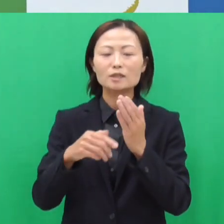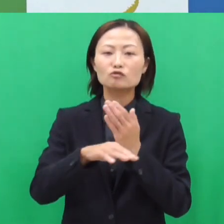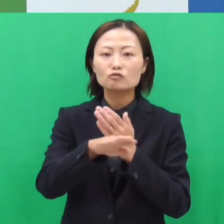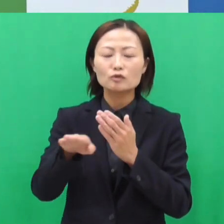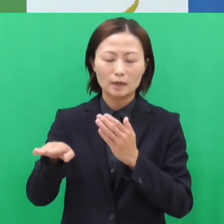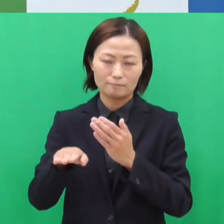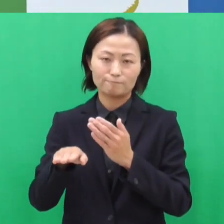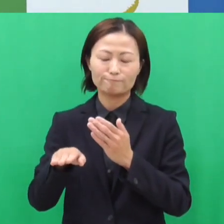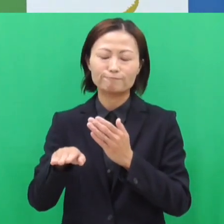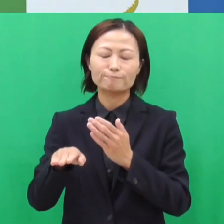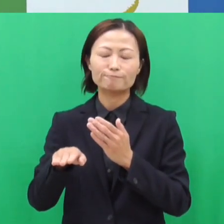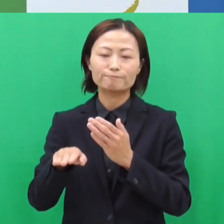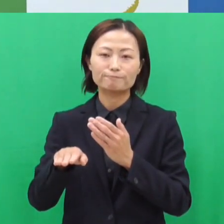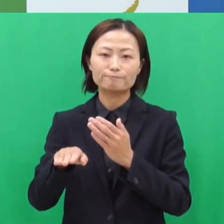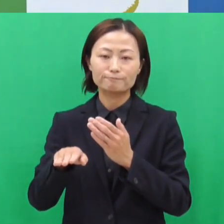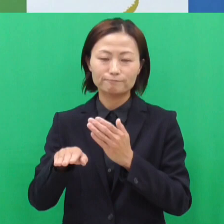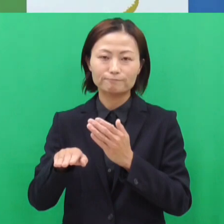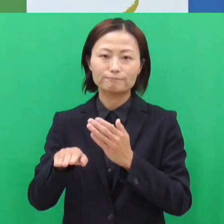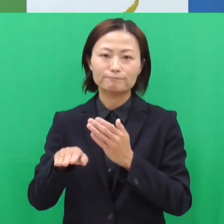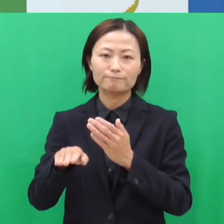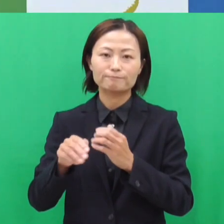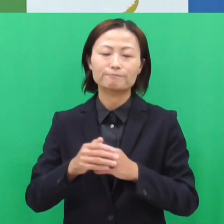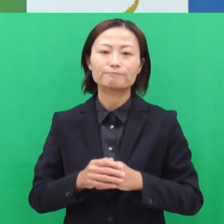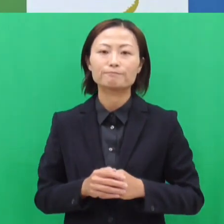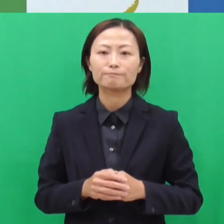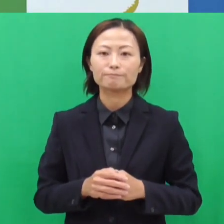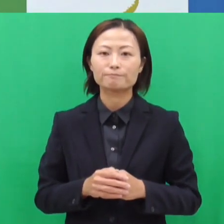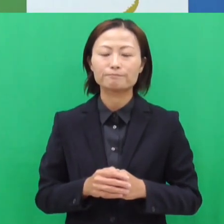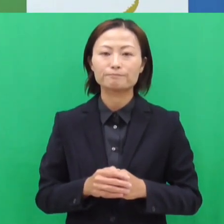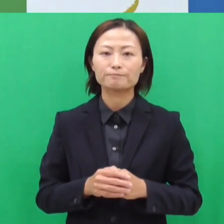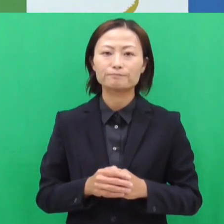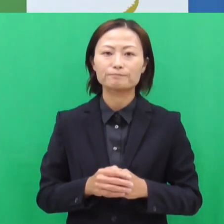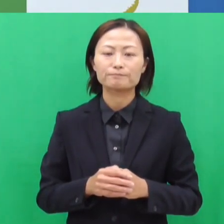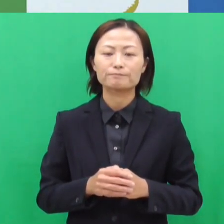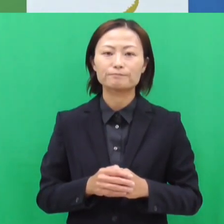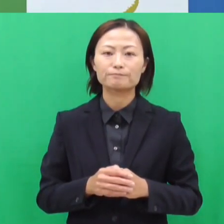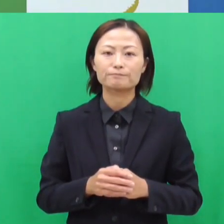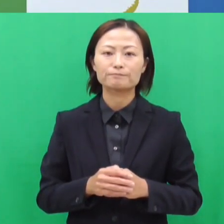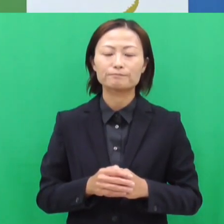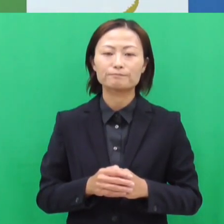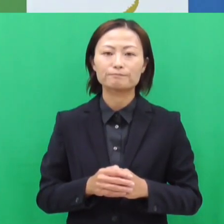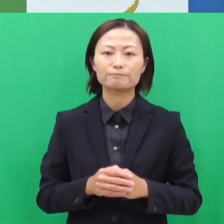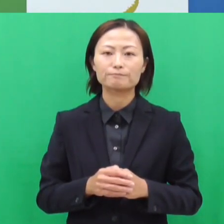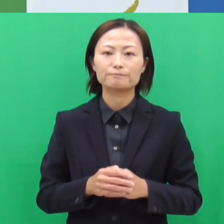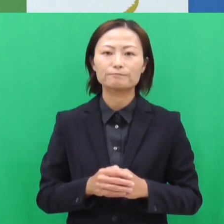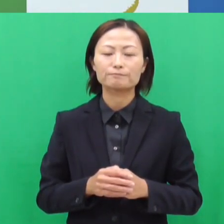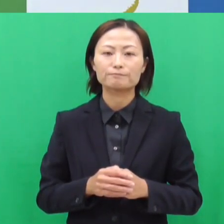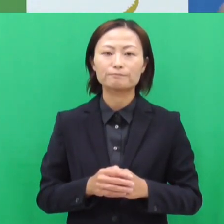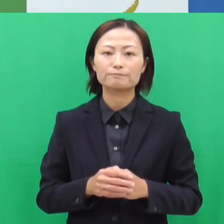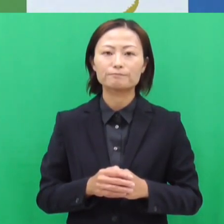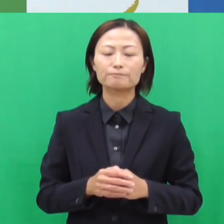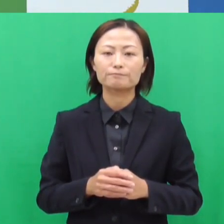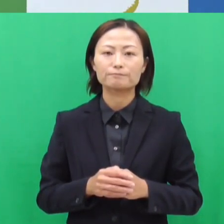場所線で終了で今検討中ということになります